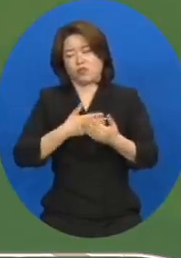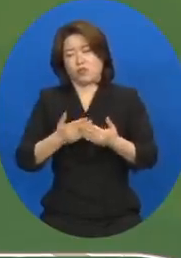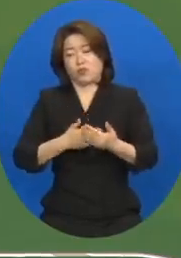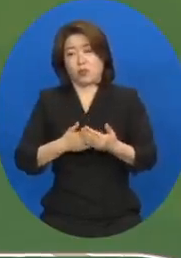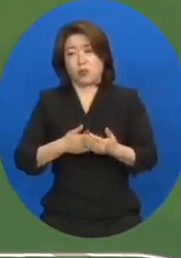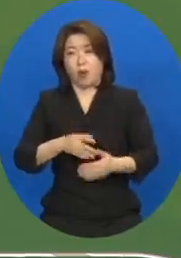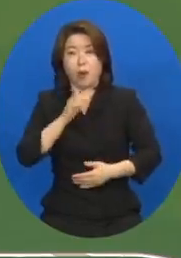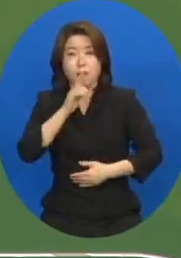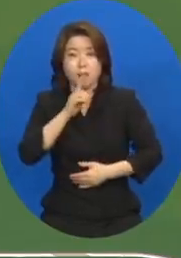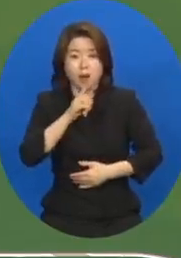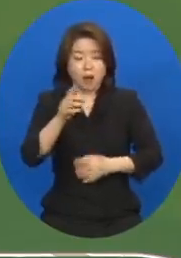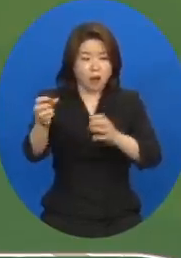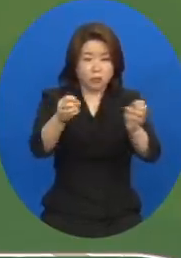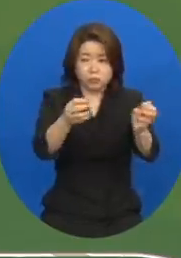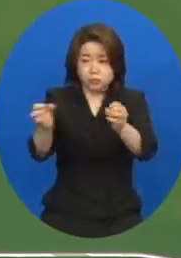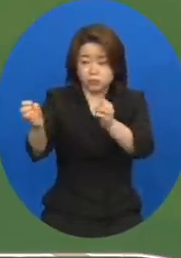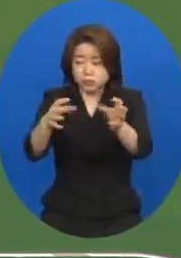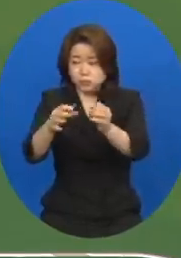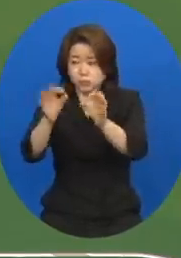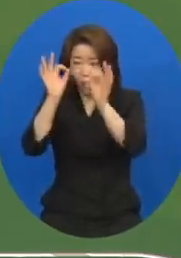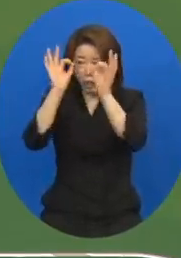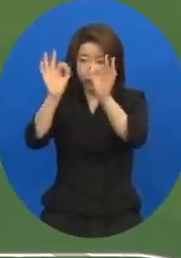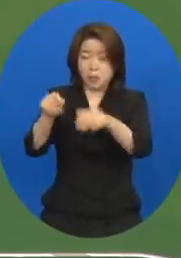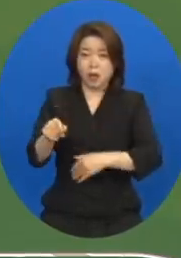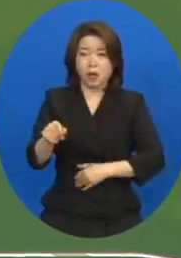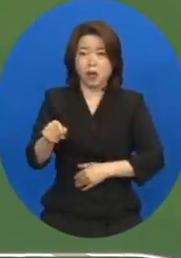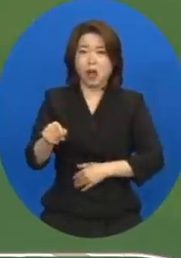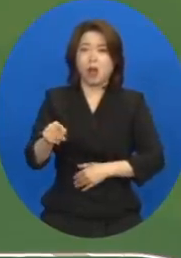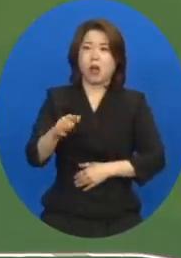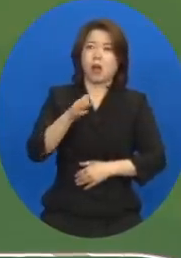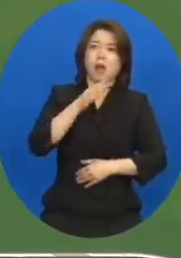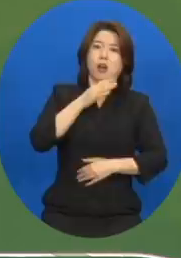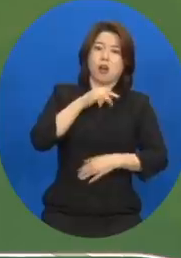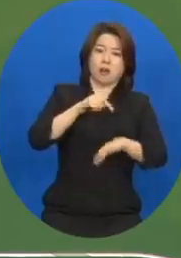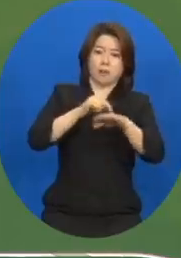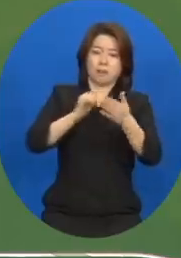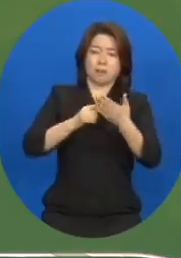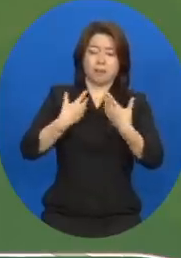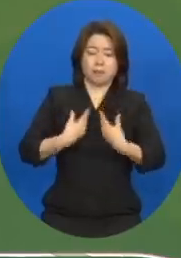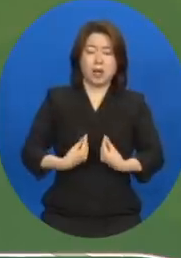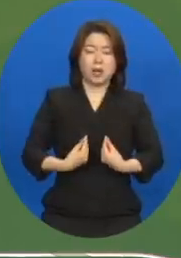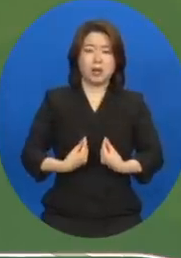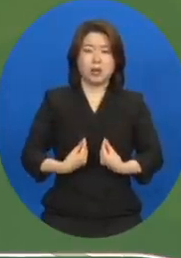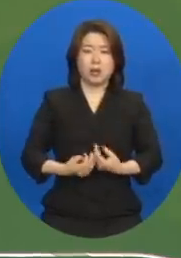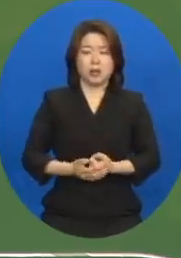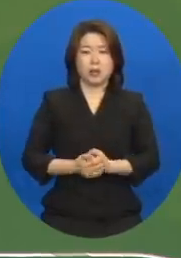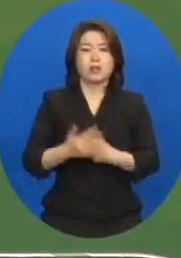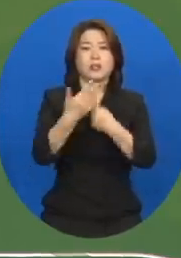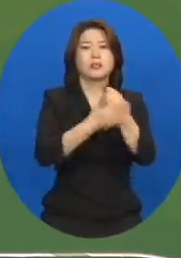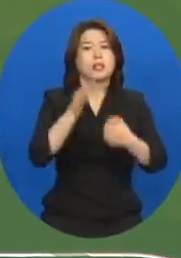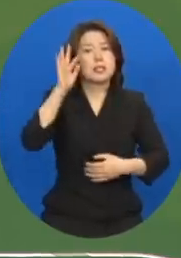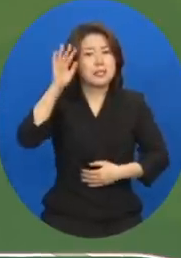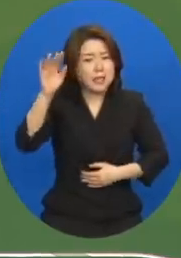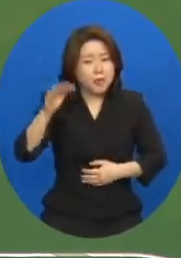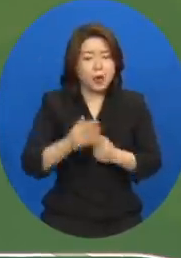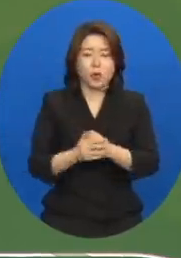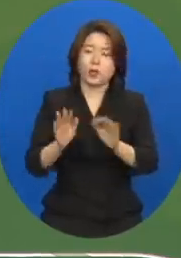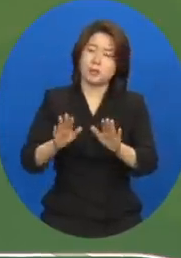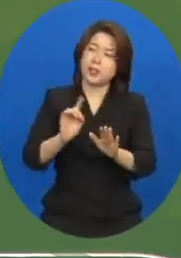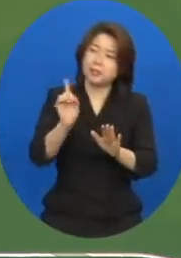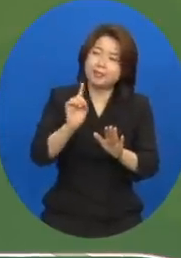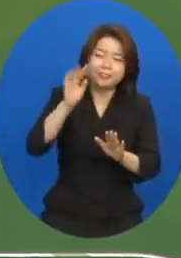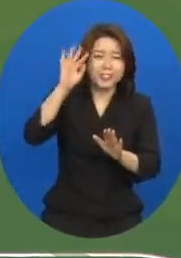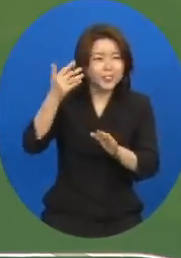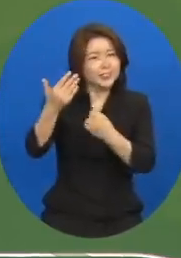거예요. 아, 이런 말을 듣는 마음이 얼마나 낙심이 되는지. 은혜를 사모하고 이번에는 무슨